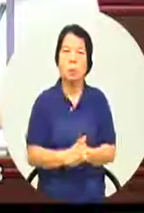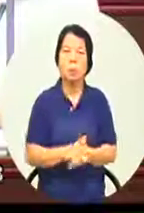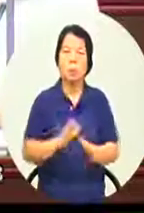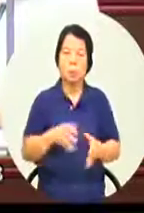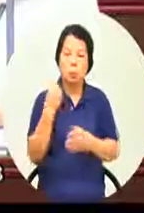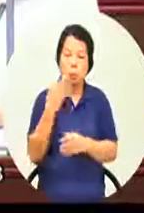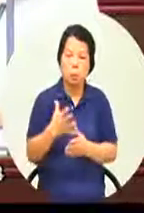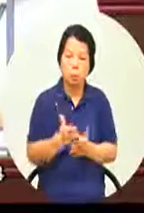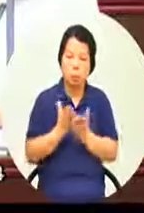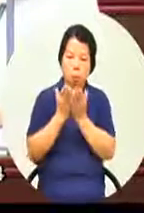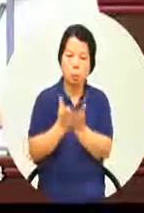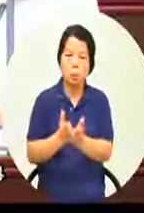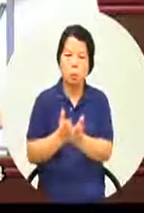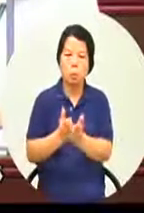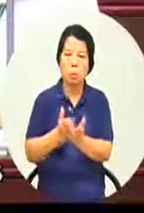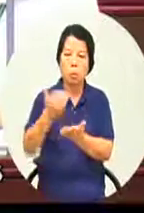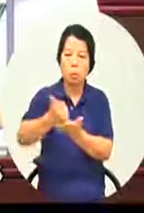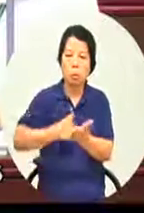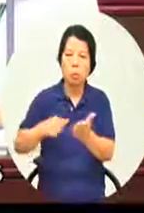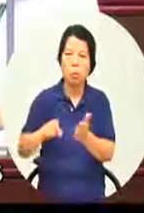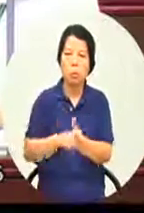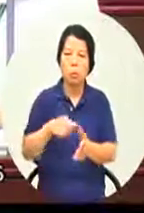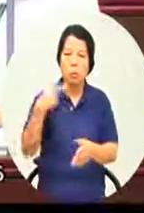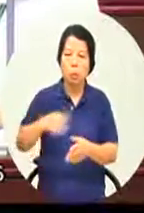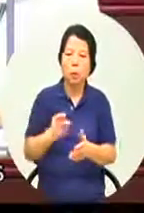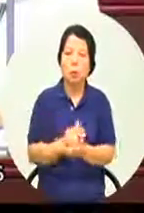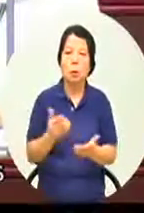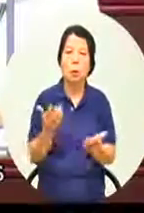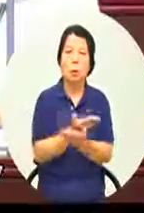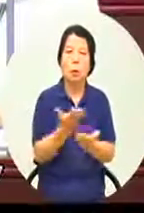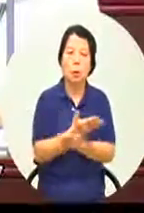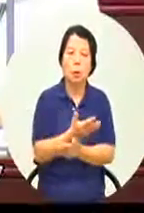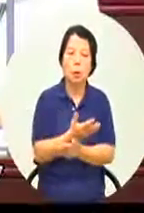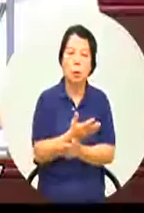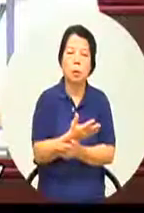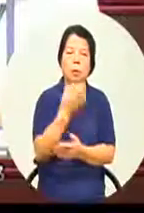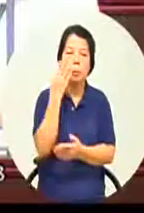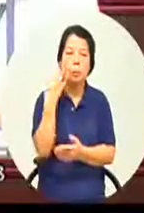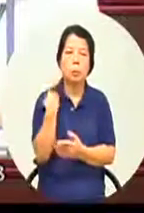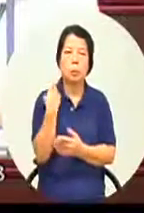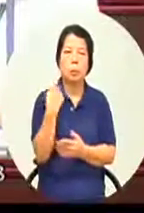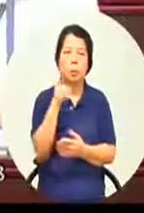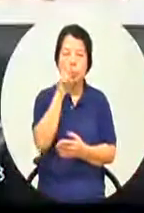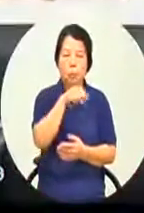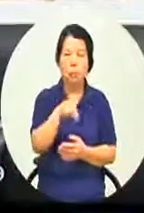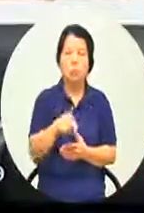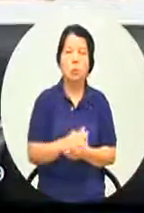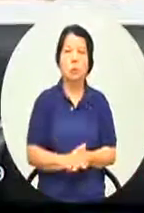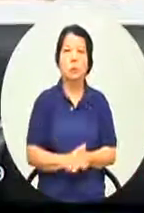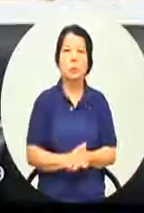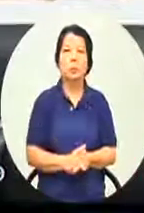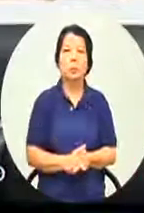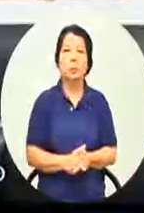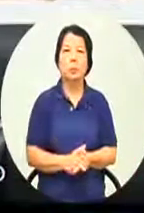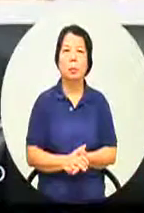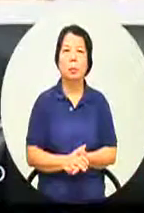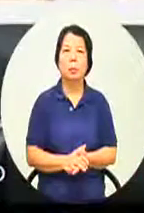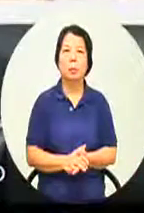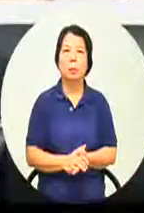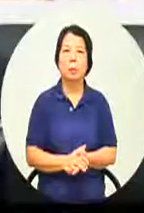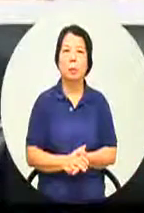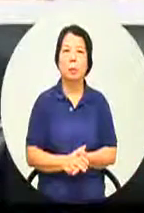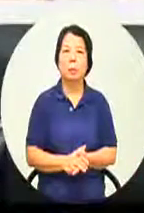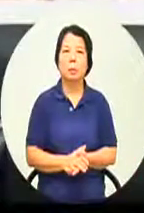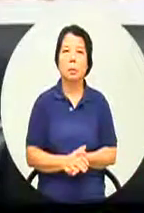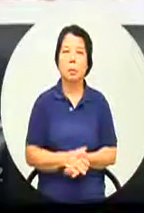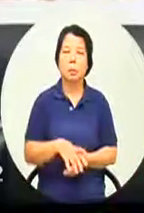的渡轮进来以后，我们才去进行旧的渡轮的汰旧换新。那刚才议员 好，意思就是说，本席时间有限哈，